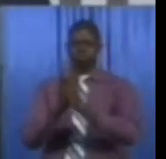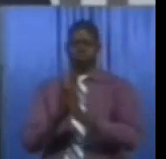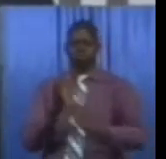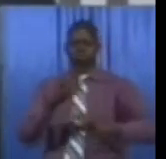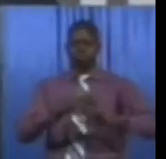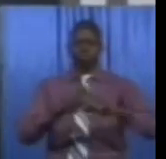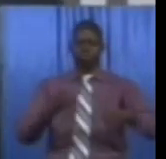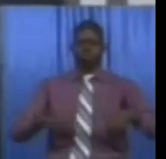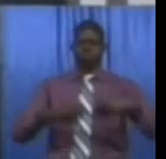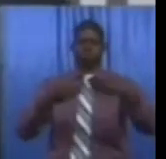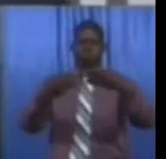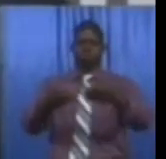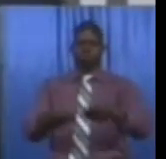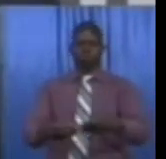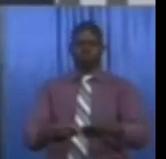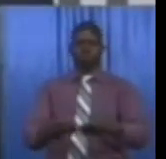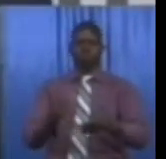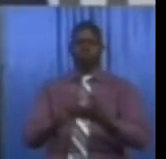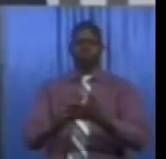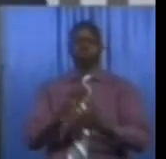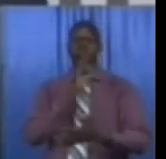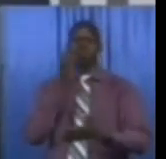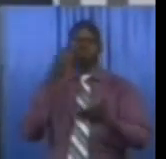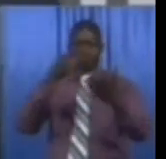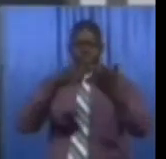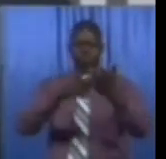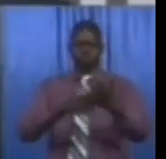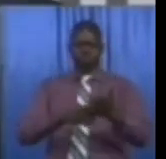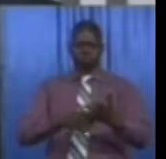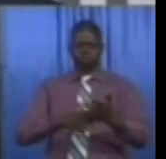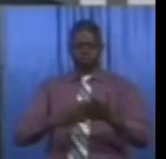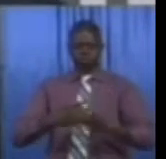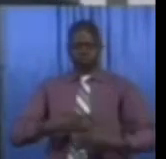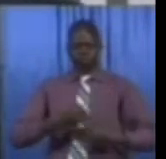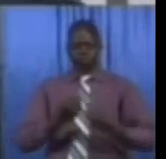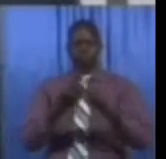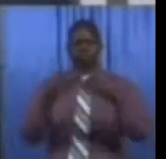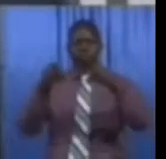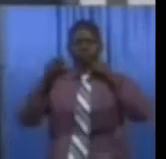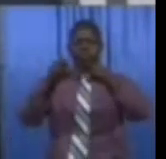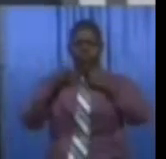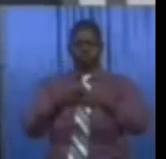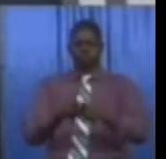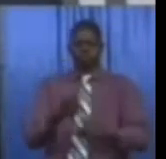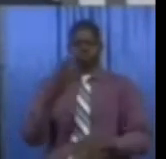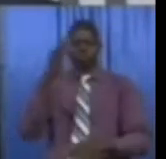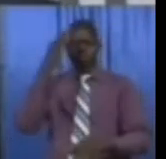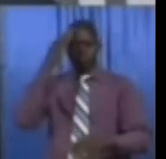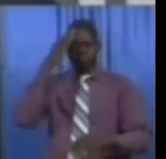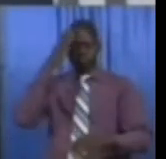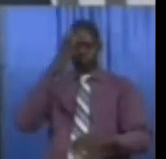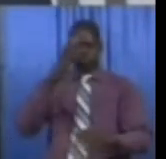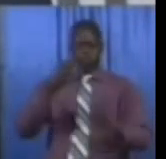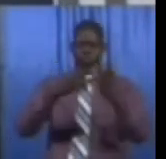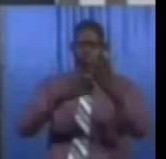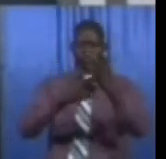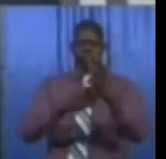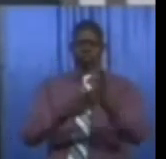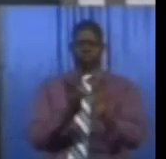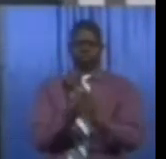donné, et c'est une marque de confiance, mais aussi c'est la reconnaissance d'une marque de